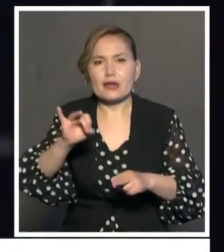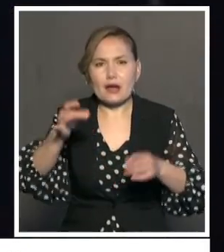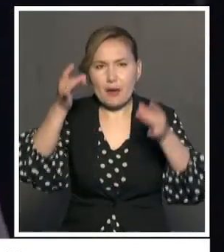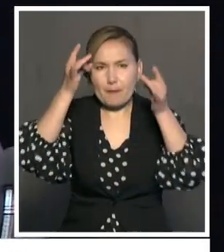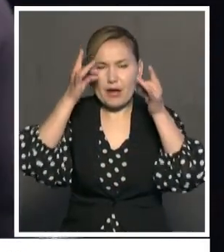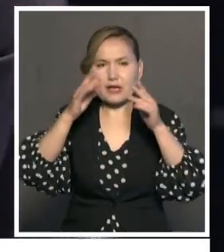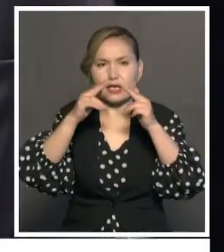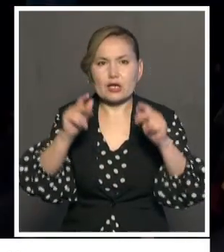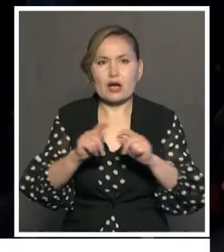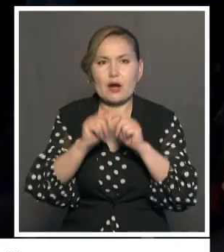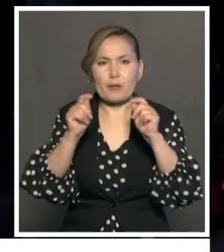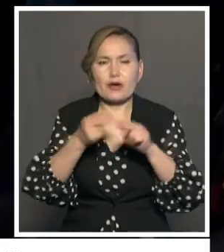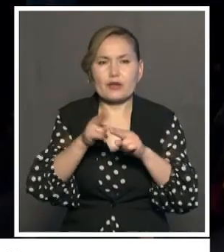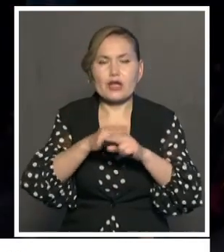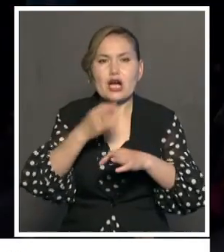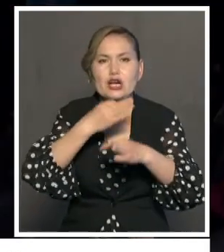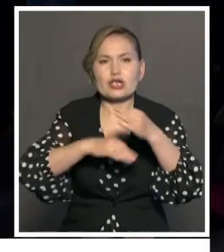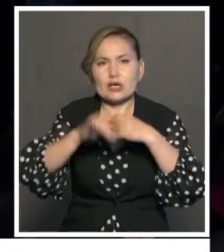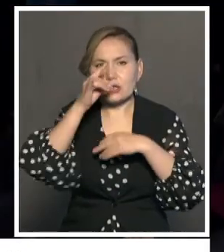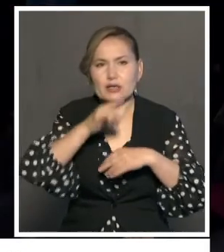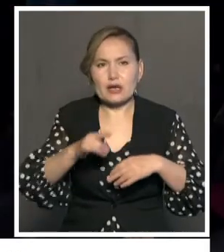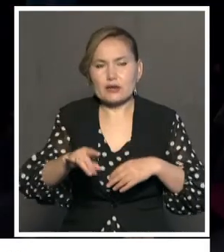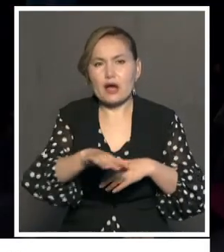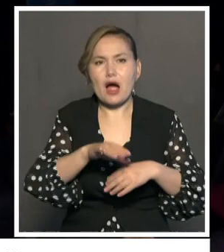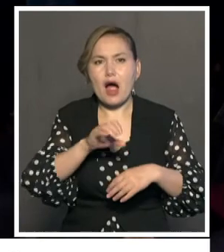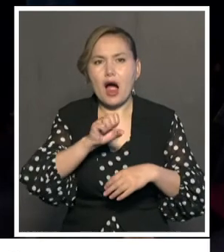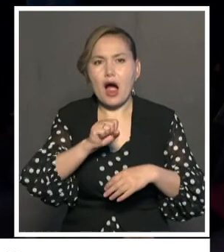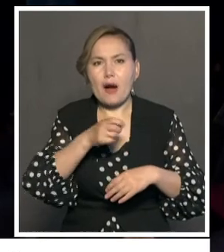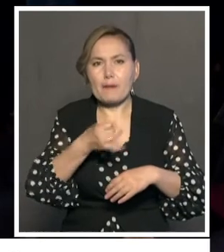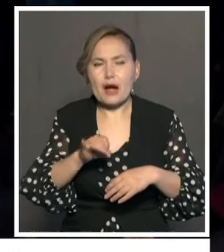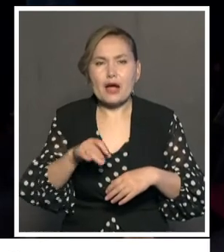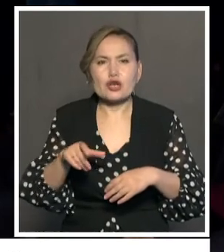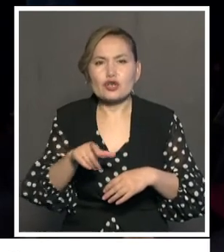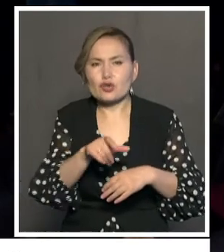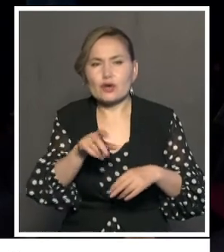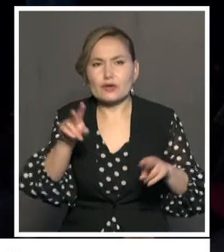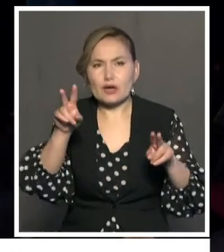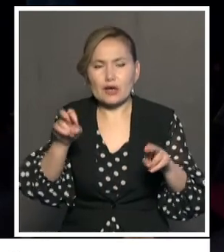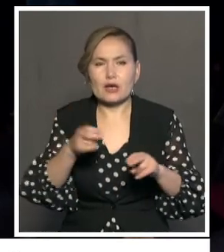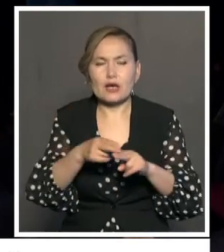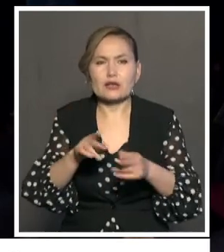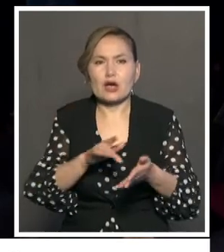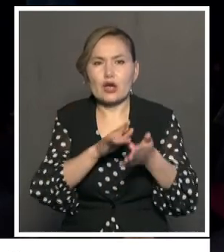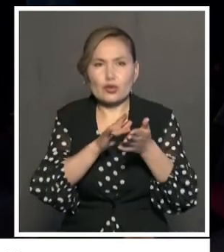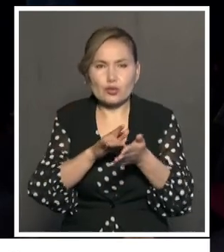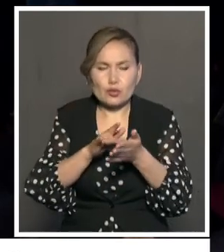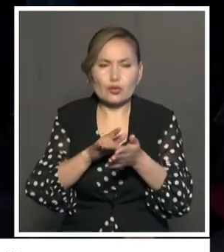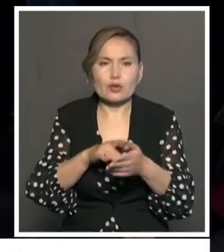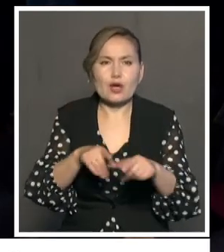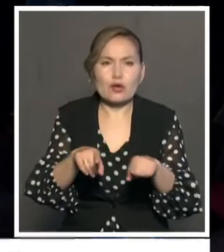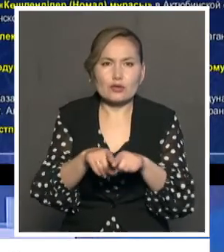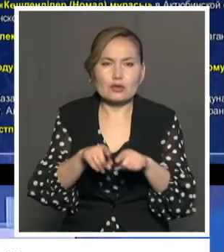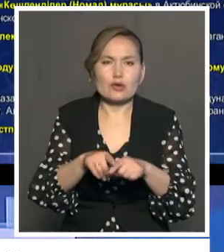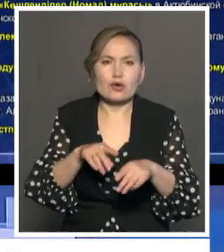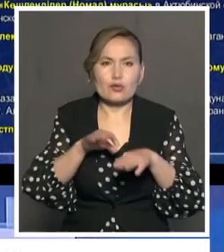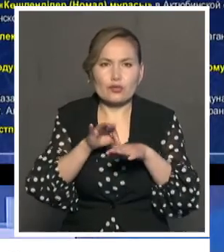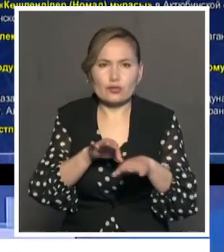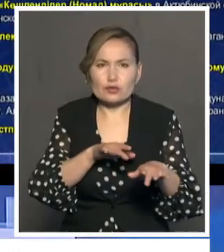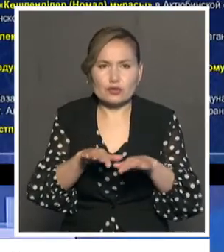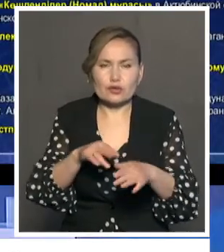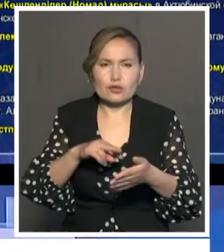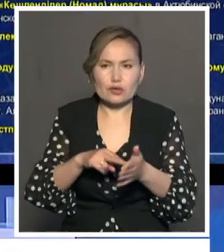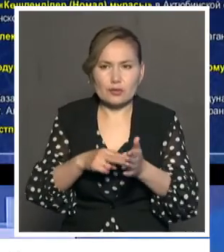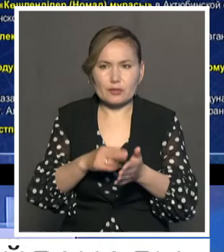кешені ашылады. Ал Шығыс Қазақстанда «Абай жолымен» атты ақпараттық тур өткізу жоспарланып отыр. Қазақстан